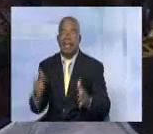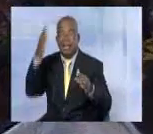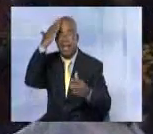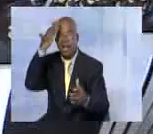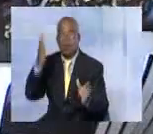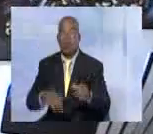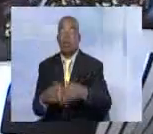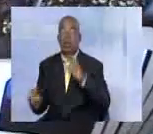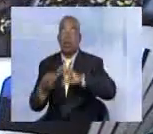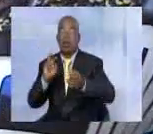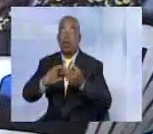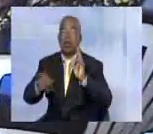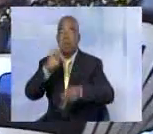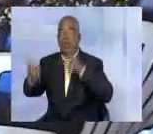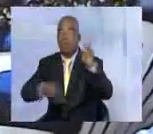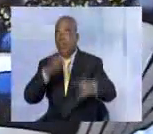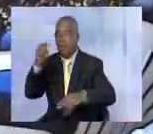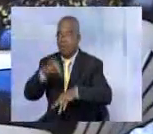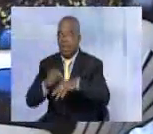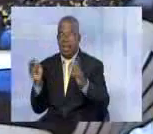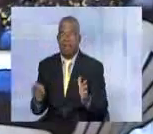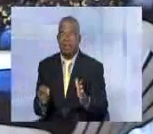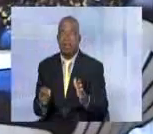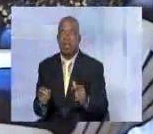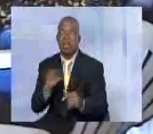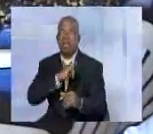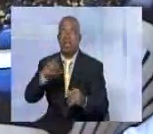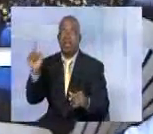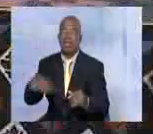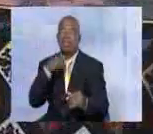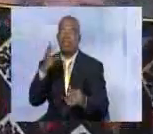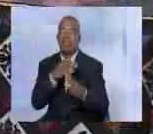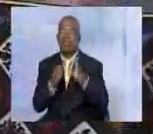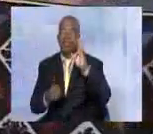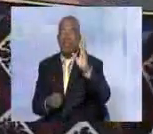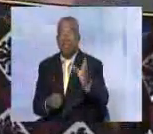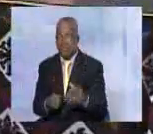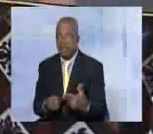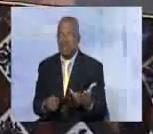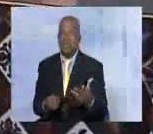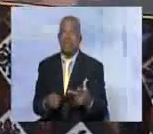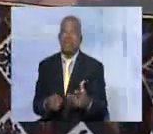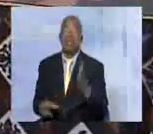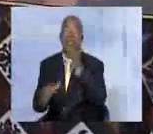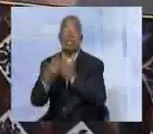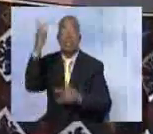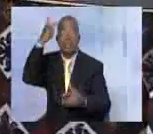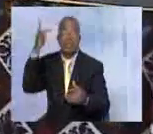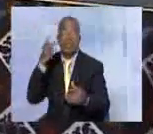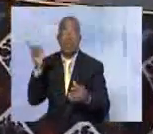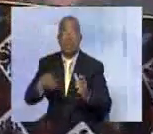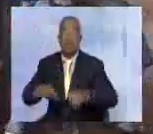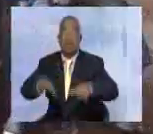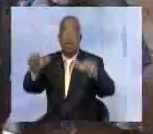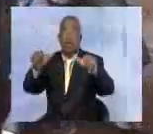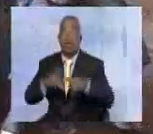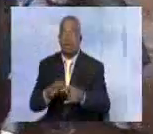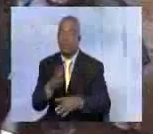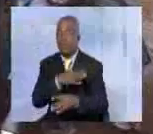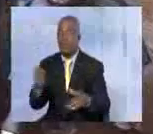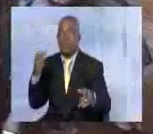la sous-préfecture. Des partenaires accompagne le sous-préfet de Guéillot à mener ses actions de développement en direction